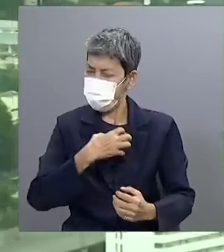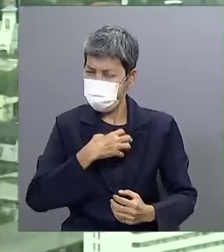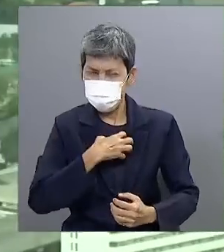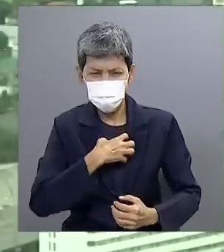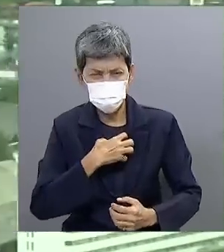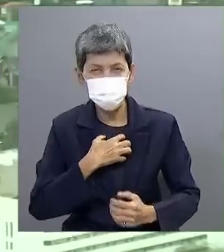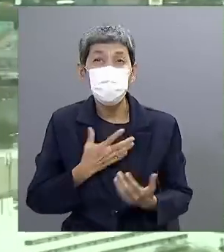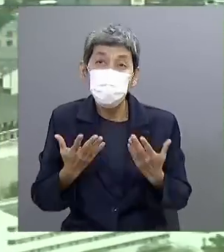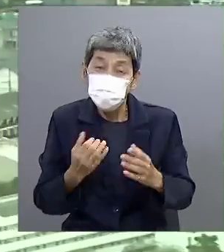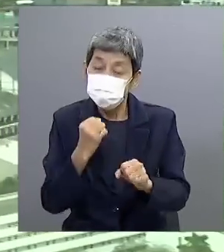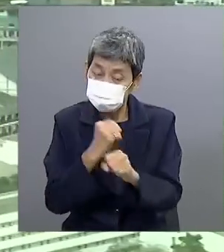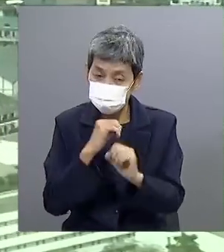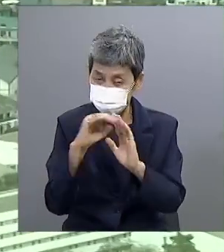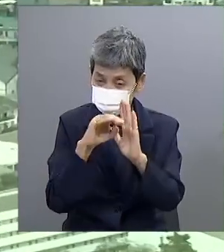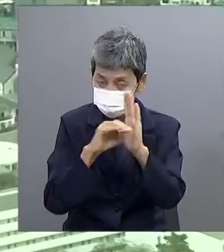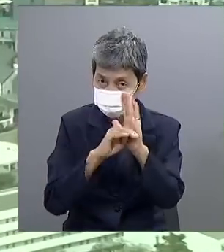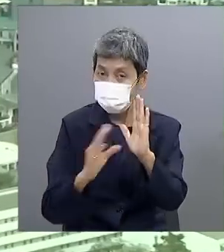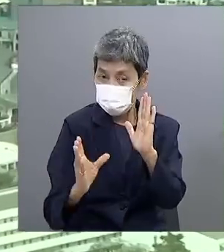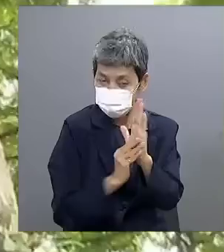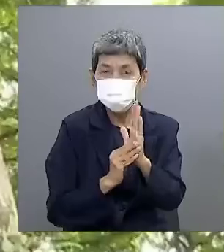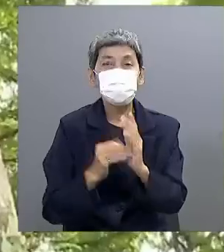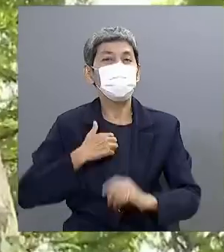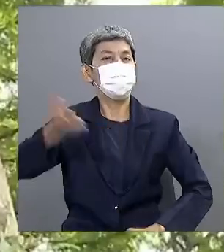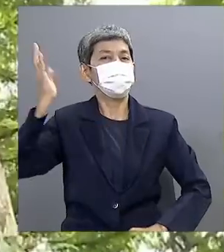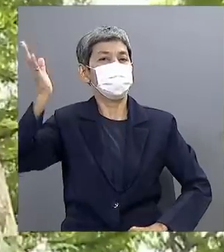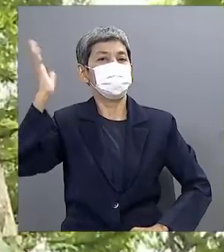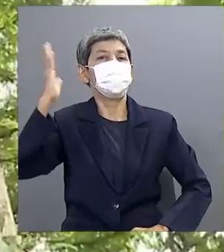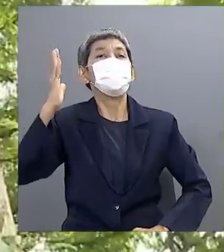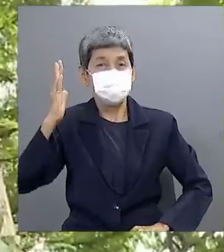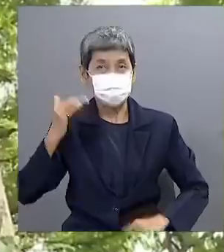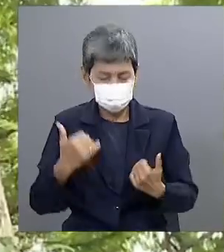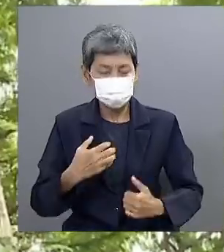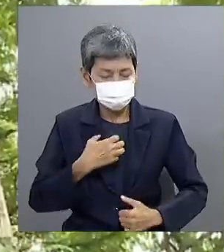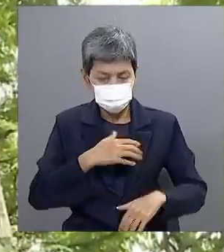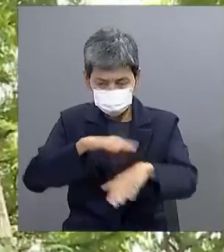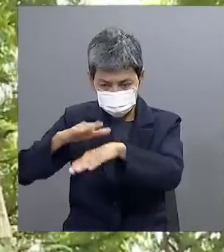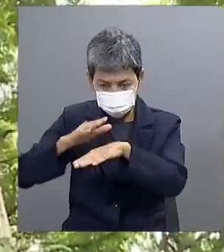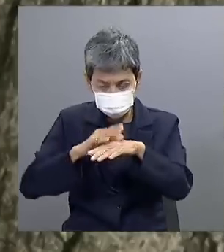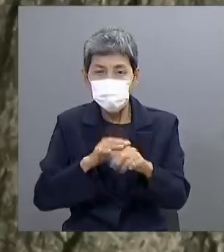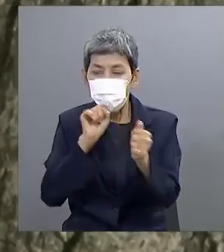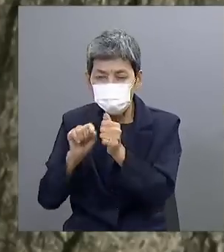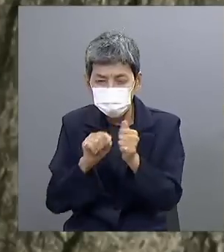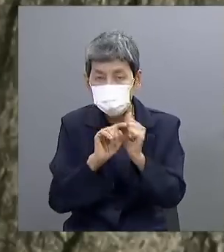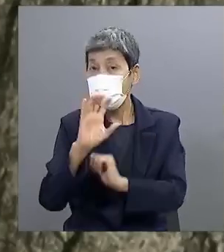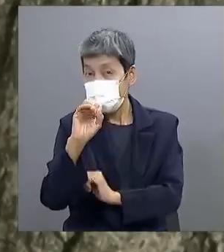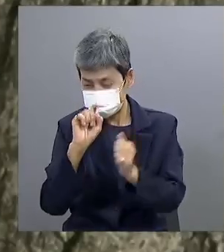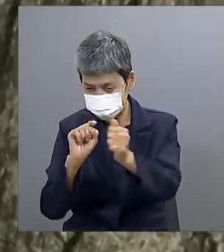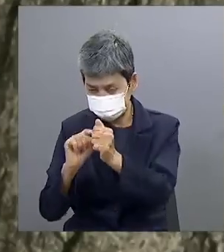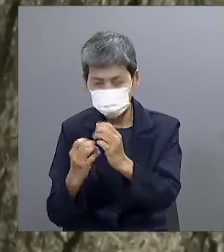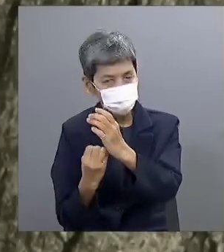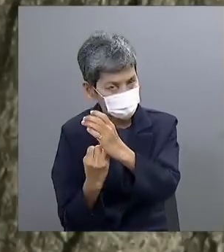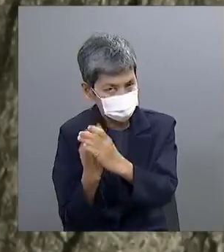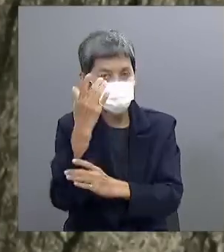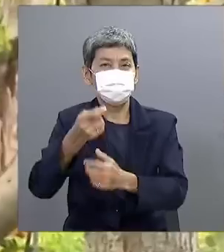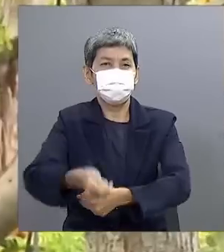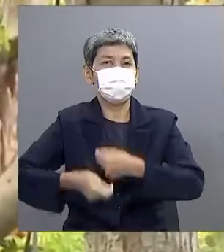เป็นการกำหนดนโยบายไว้ตั้งแต่ตอนหาเสียงและขณะนี้ก็ยังสั่งให้สำนักงานเขตทั้ง50เขตนั้นปลูกต้นไม้กันทุกๆวันอา